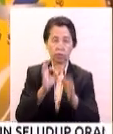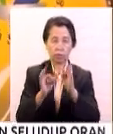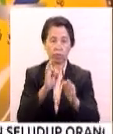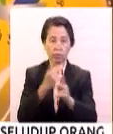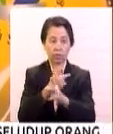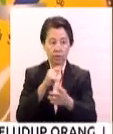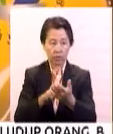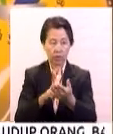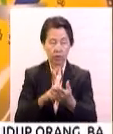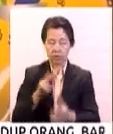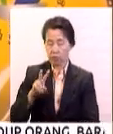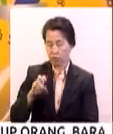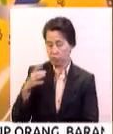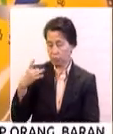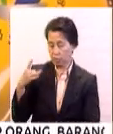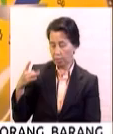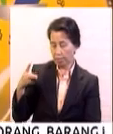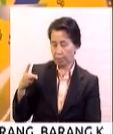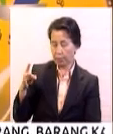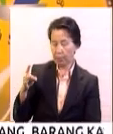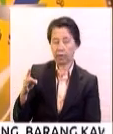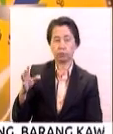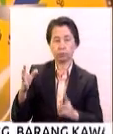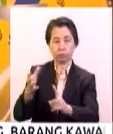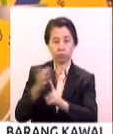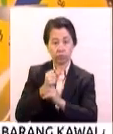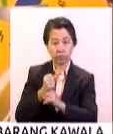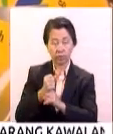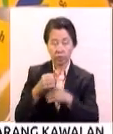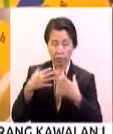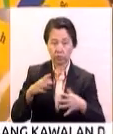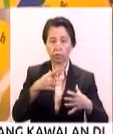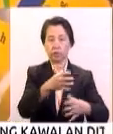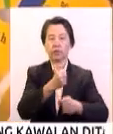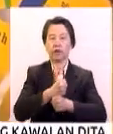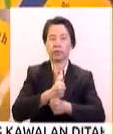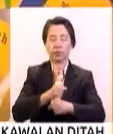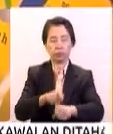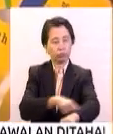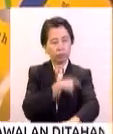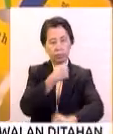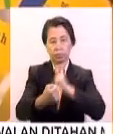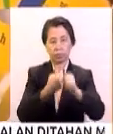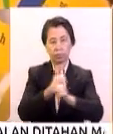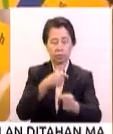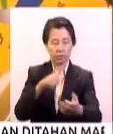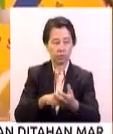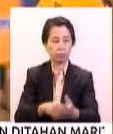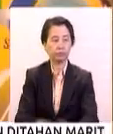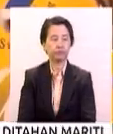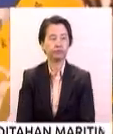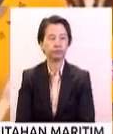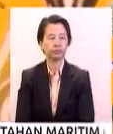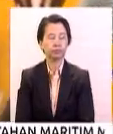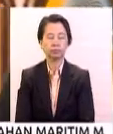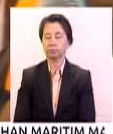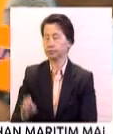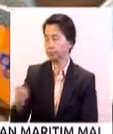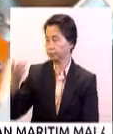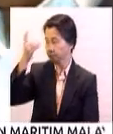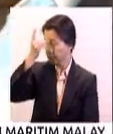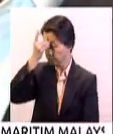ini adalah pada tahun 2018 melalui pencapaian-pencapaian telah mereka perolehi sepanjang tahun tersebut. Baik,